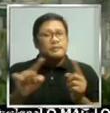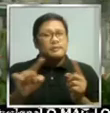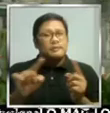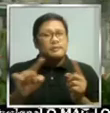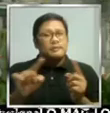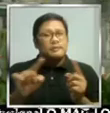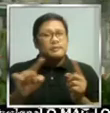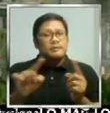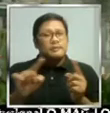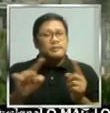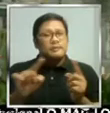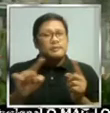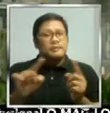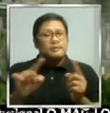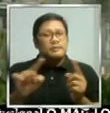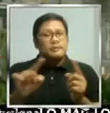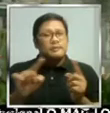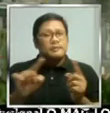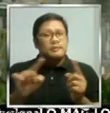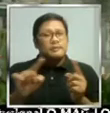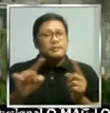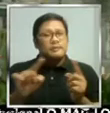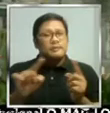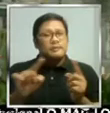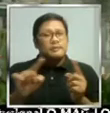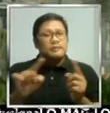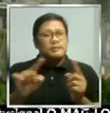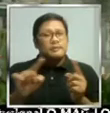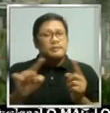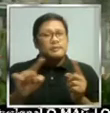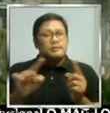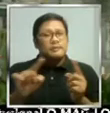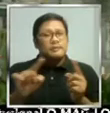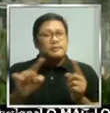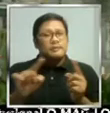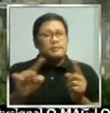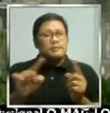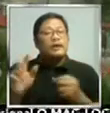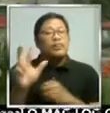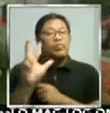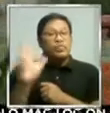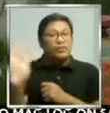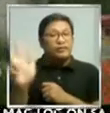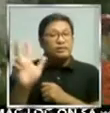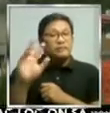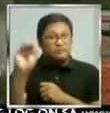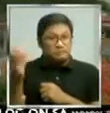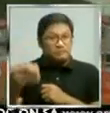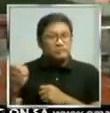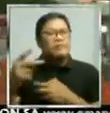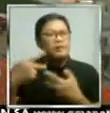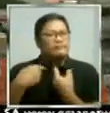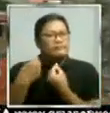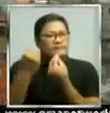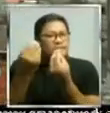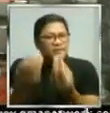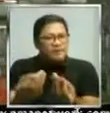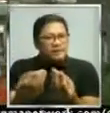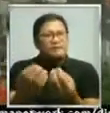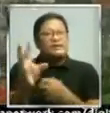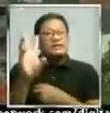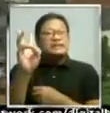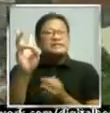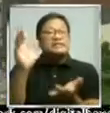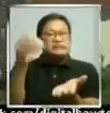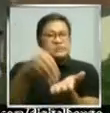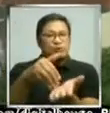ay ang distribution ng relief packs. Pero nasa 30% pa lang ang nabibigyan naman ng 6,500